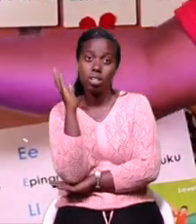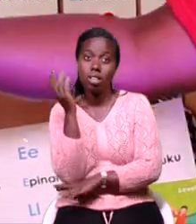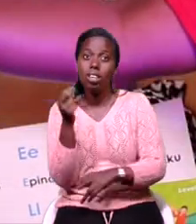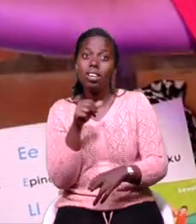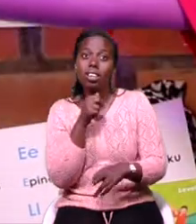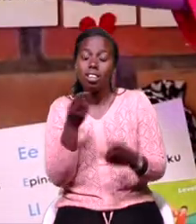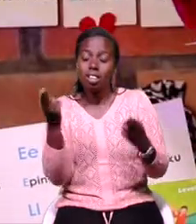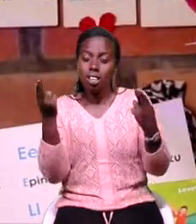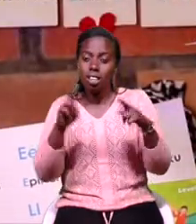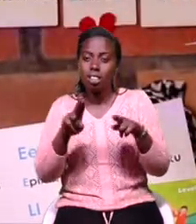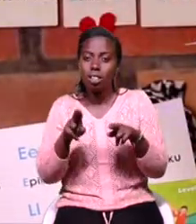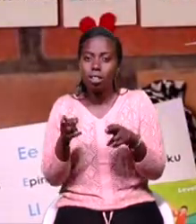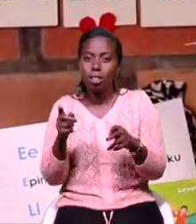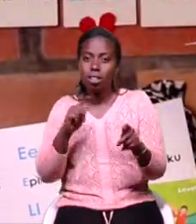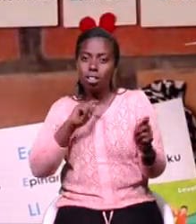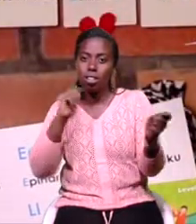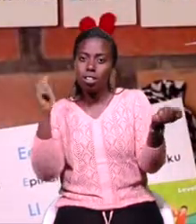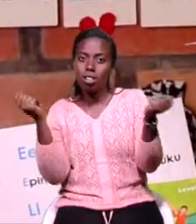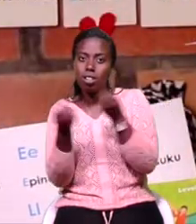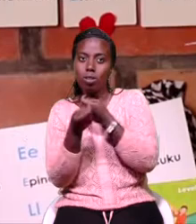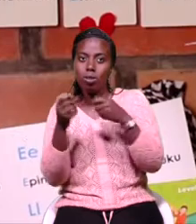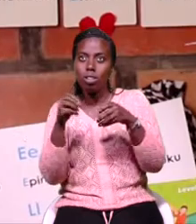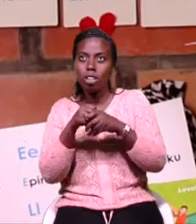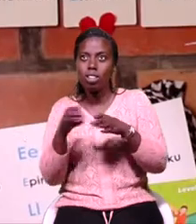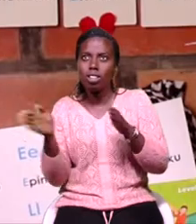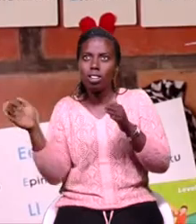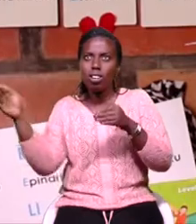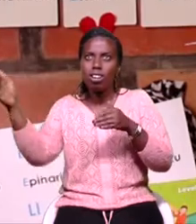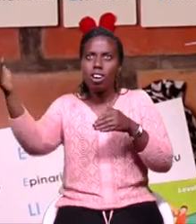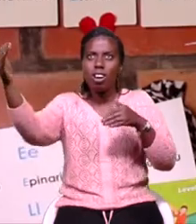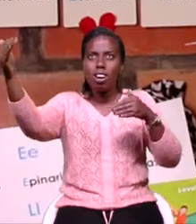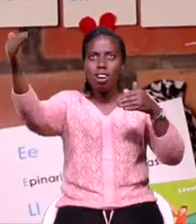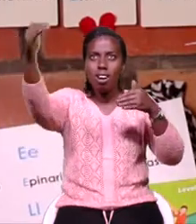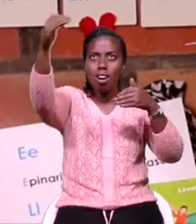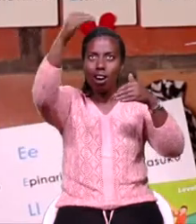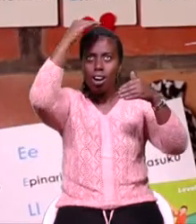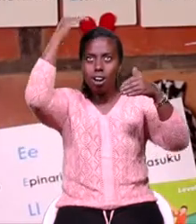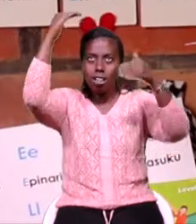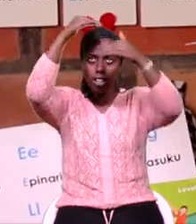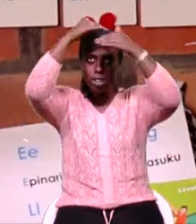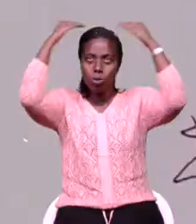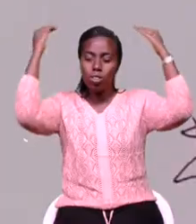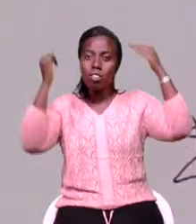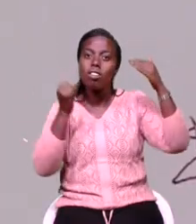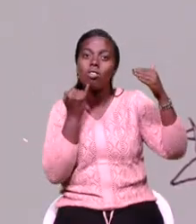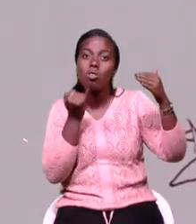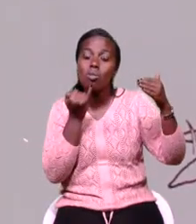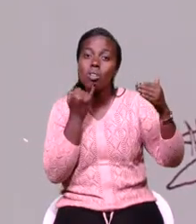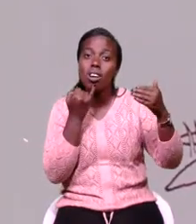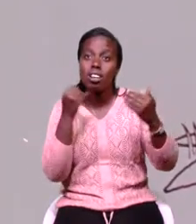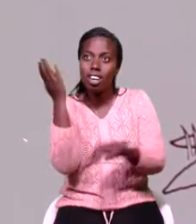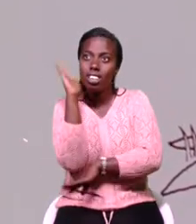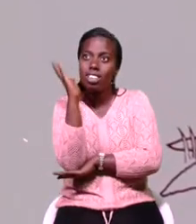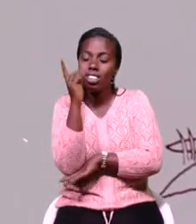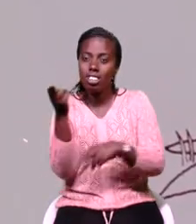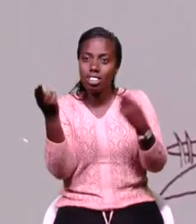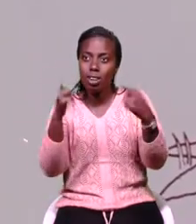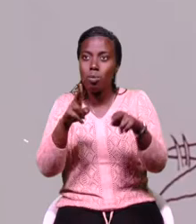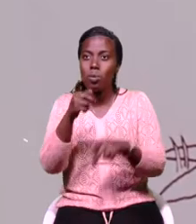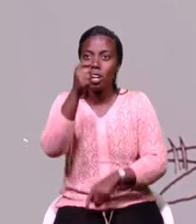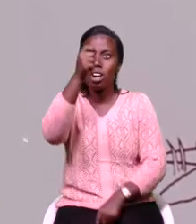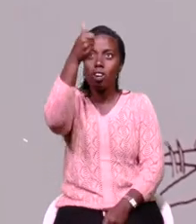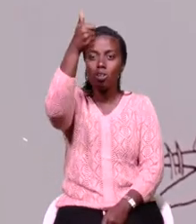kiba, igiti cyahitaga kizana igicucucucu kikaza kigatwikira wa mwana, igiti kikamubera